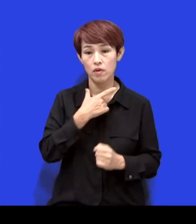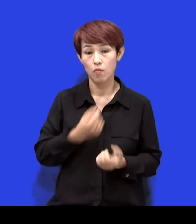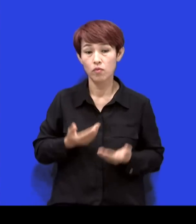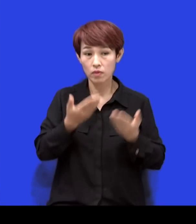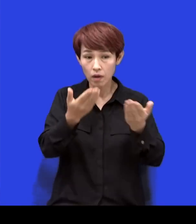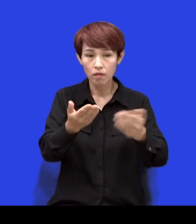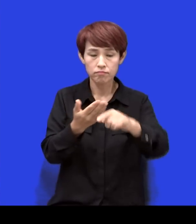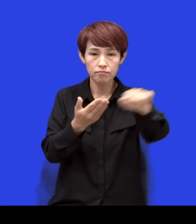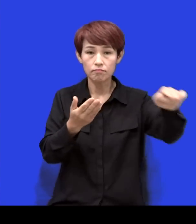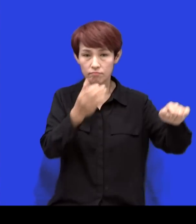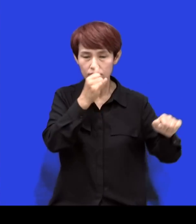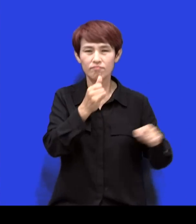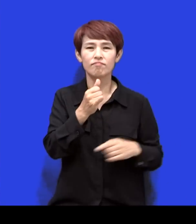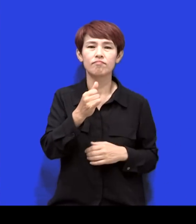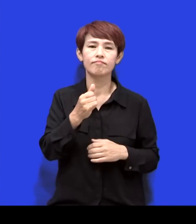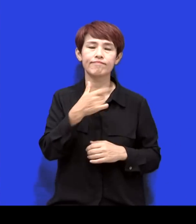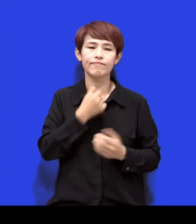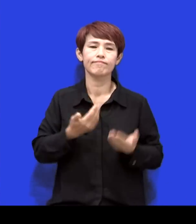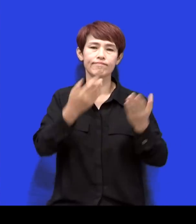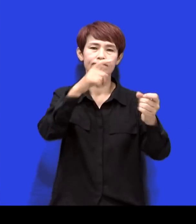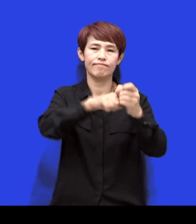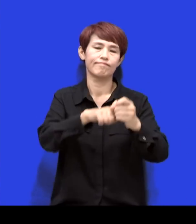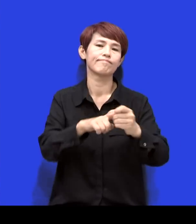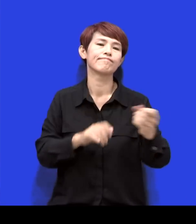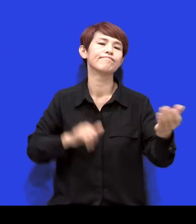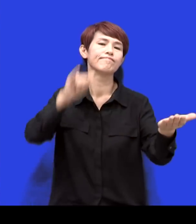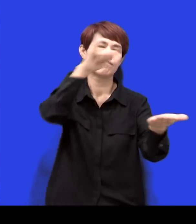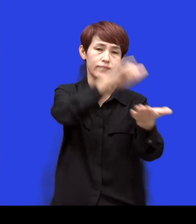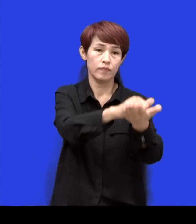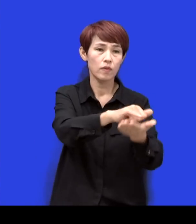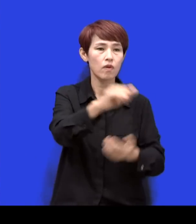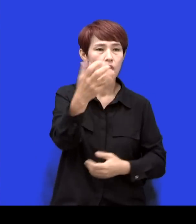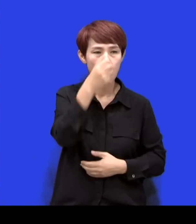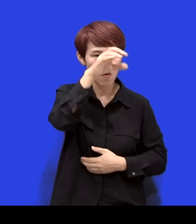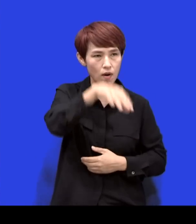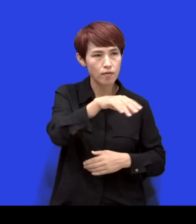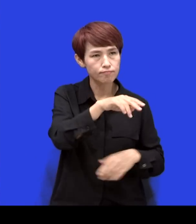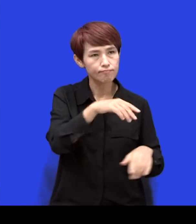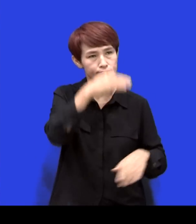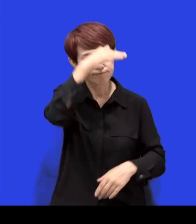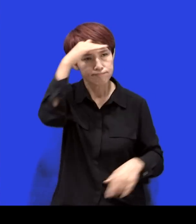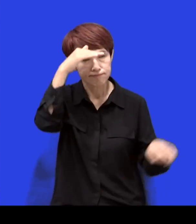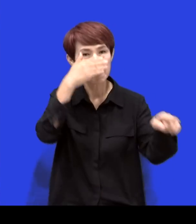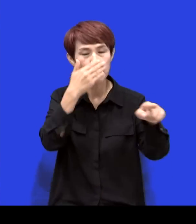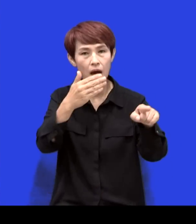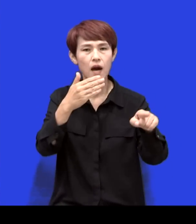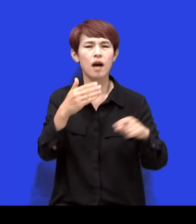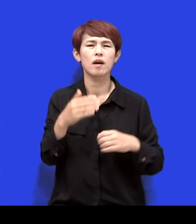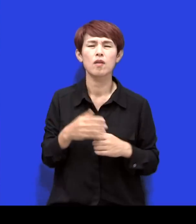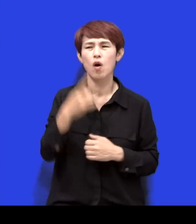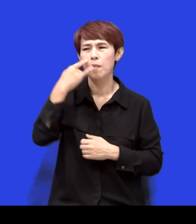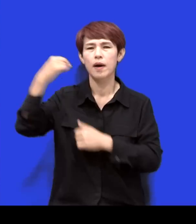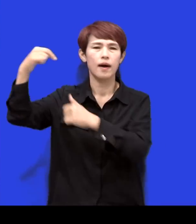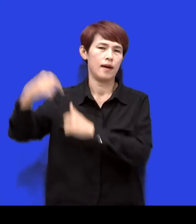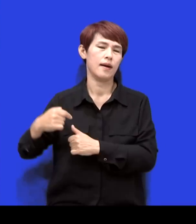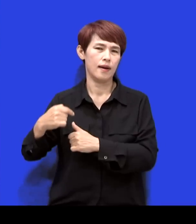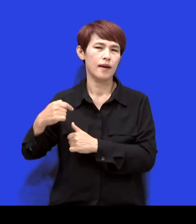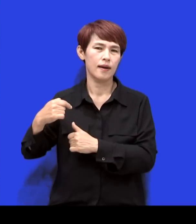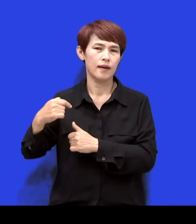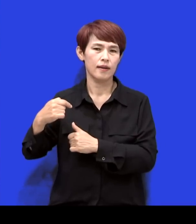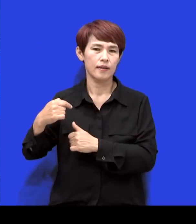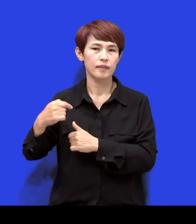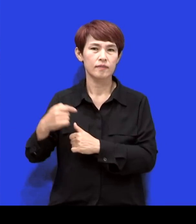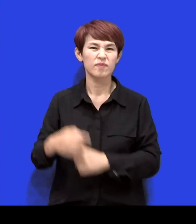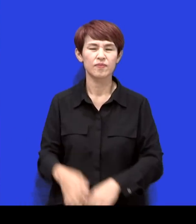때문에 네. 저도 거기 자원봉사로 간 거예요. 그리고 거기 가면 성지순례도 할 수 있고 네. 어머니가 거길 가라 그러셨어요. 네, 걸어서 세상